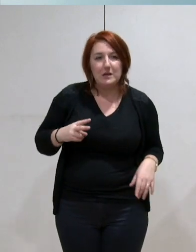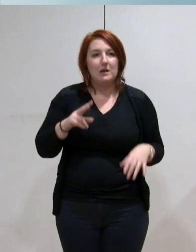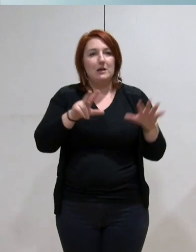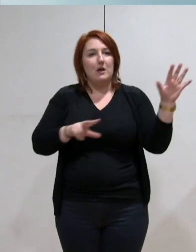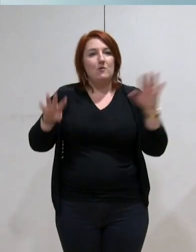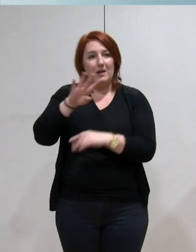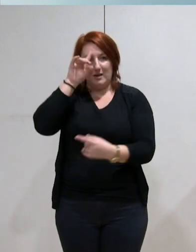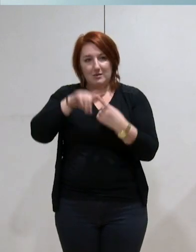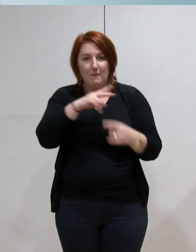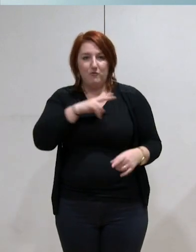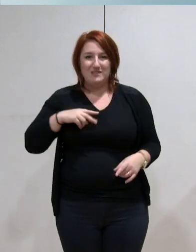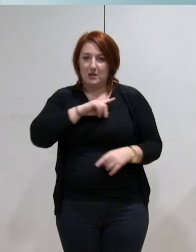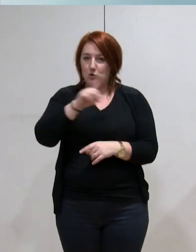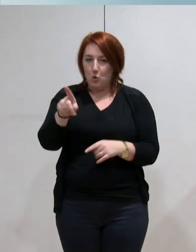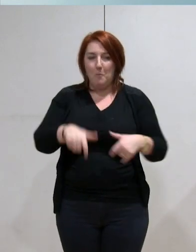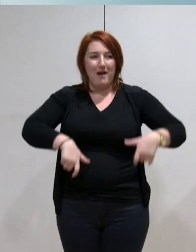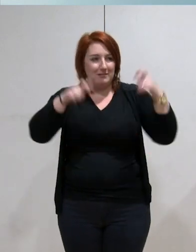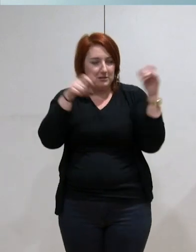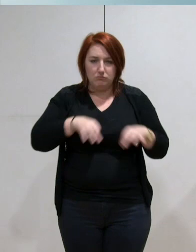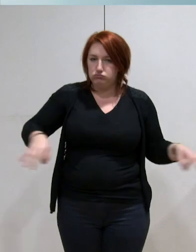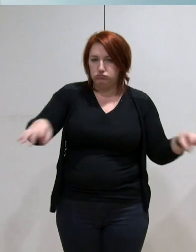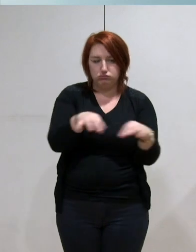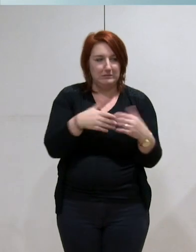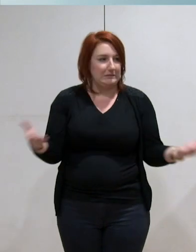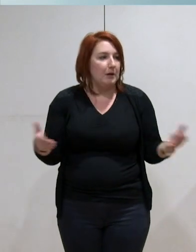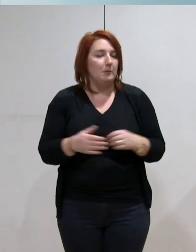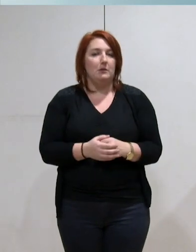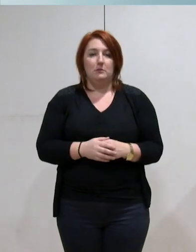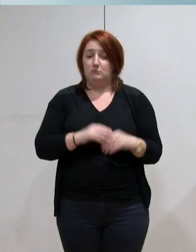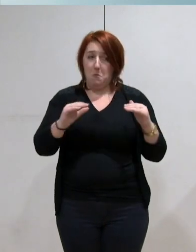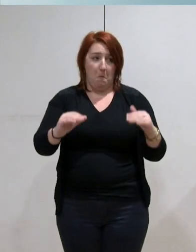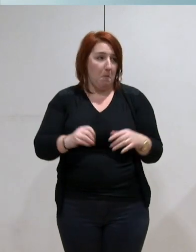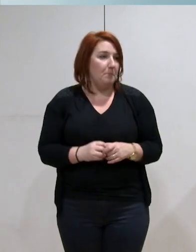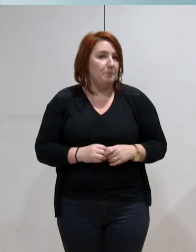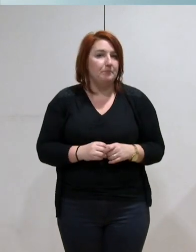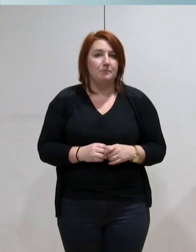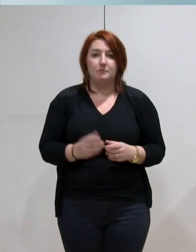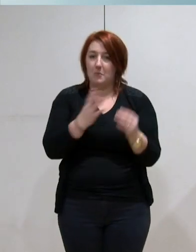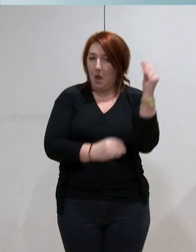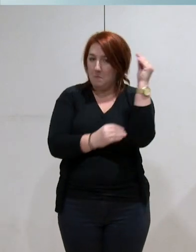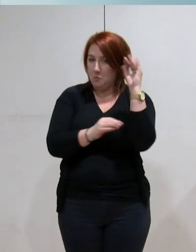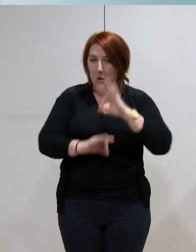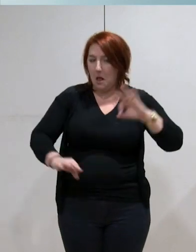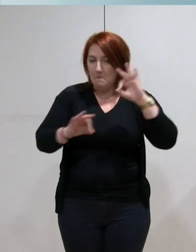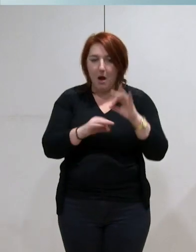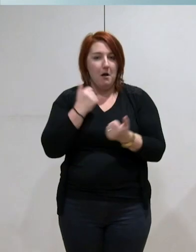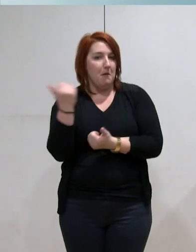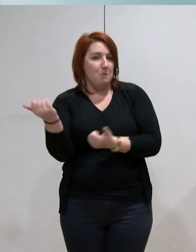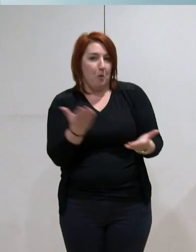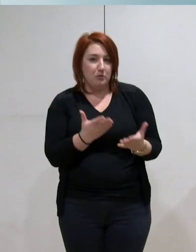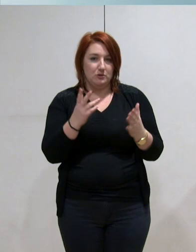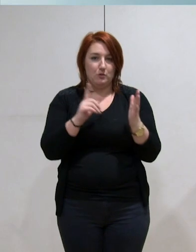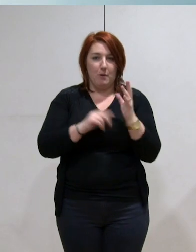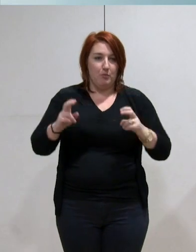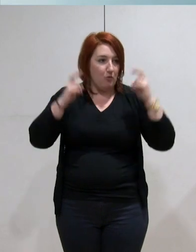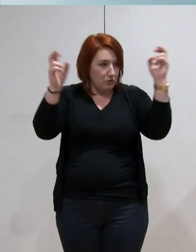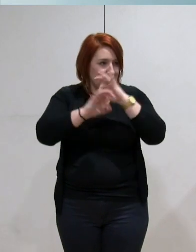84 sur le foncier non bâti ils sont inchangés il n'y a pas d'amendement pas de proposition de hausse d'impôt